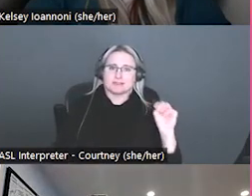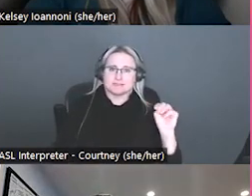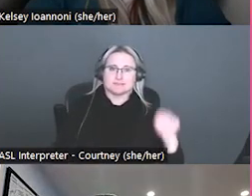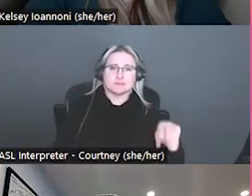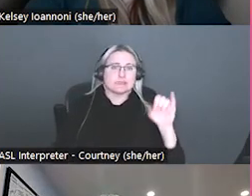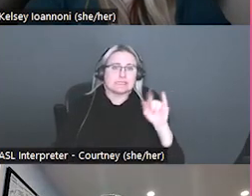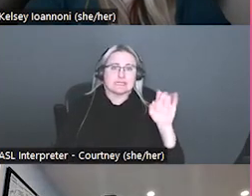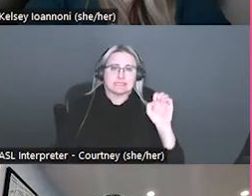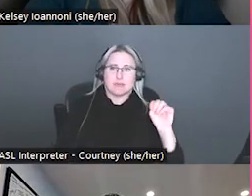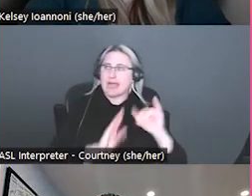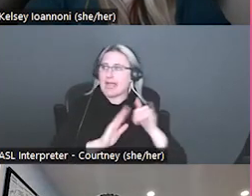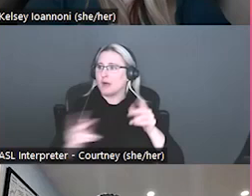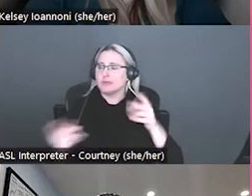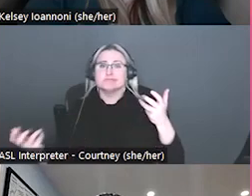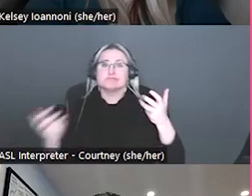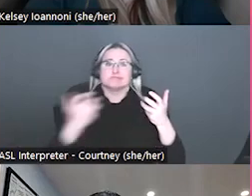il faut